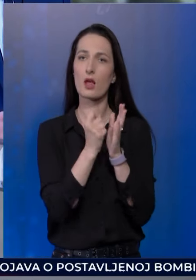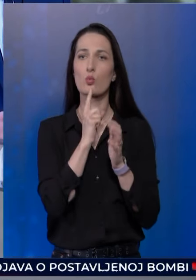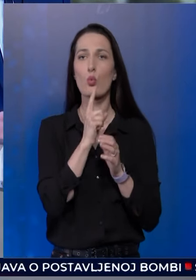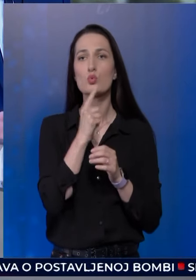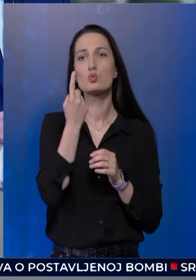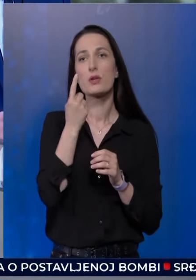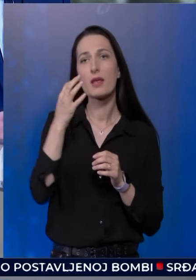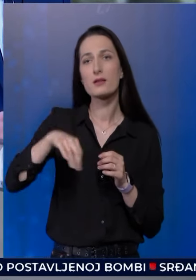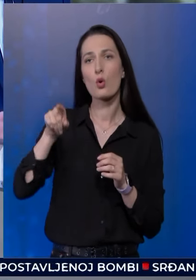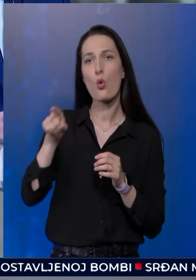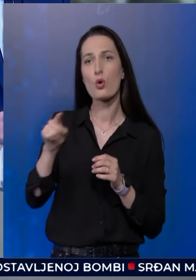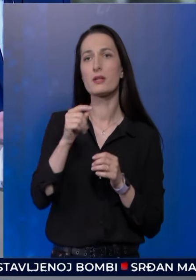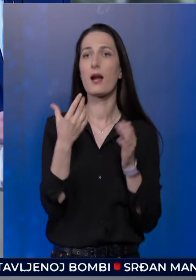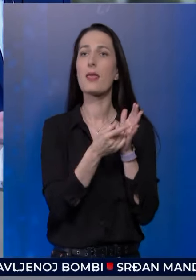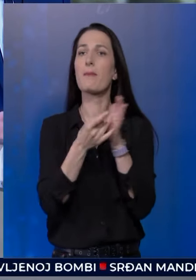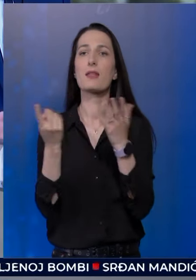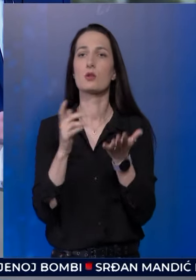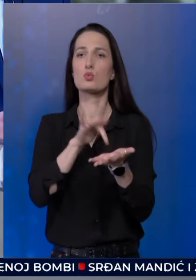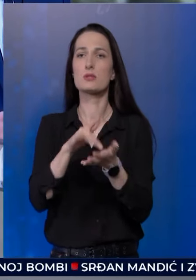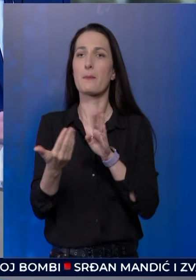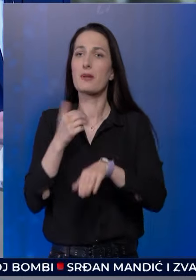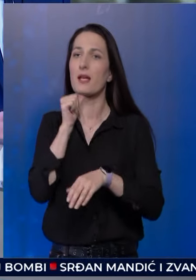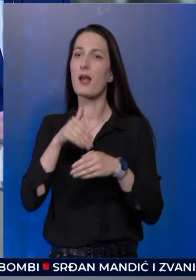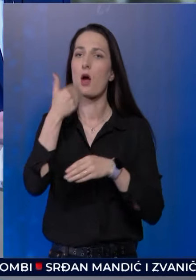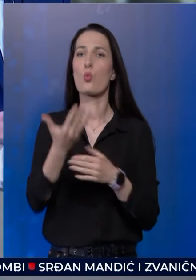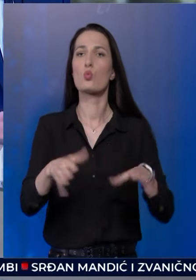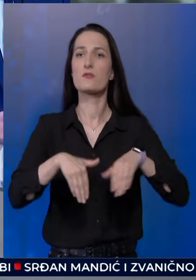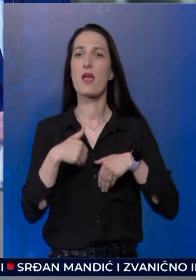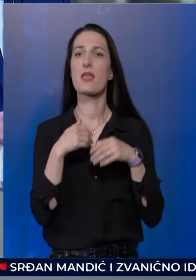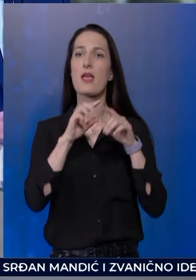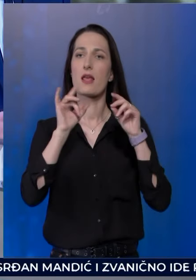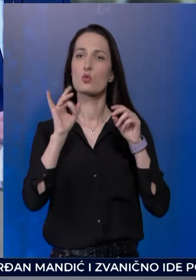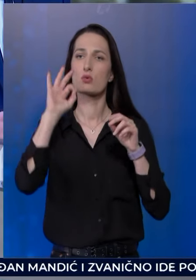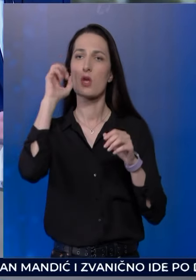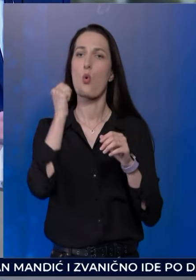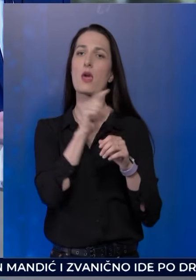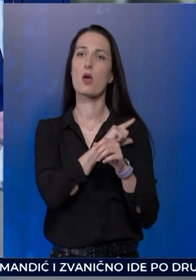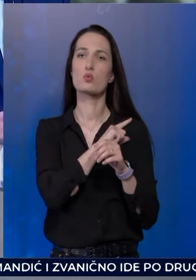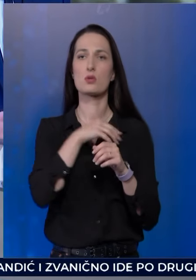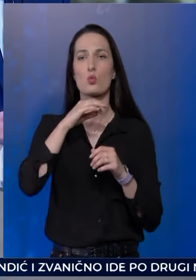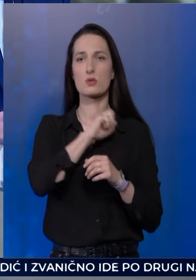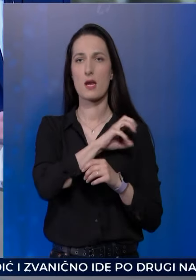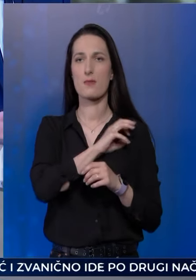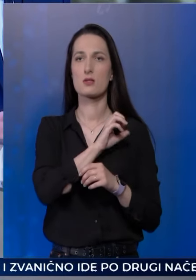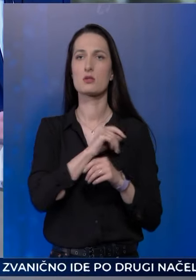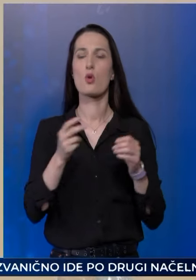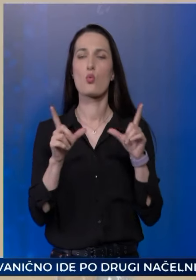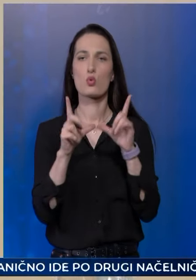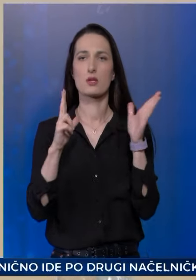su stigli prije i nakon usvajanja rezolucije o genocidu u Srebrenici u Ujedinjenim narodima.